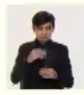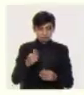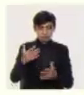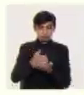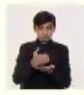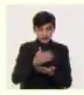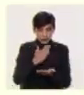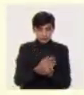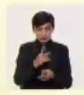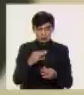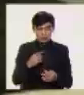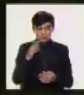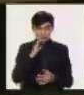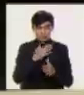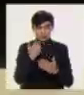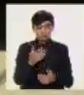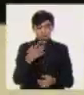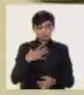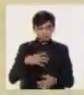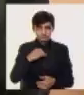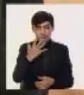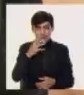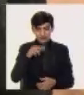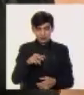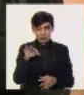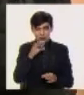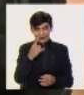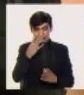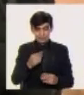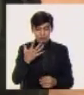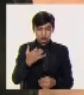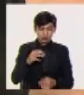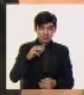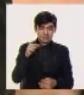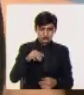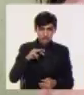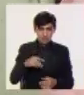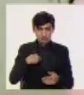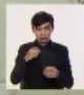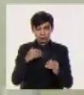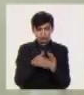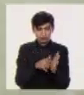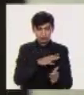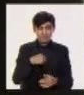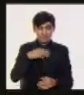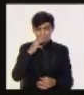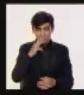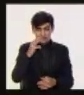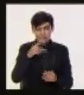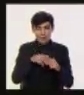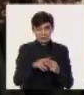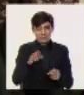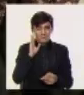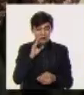ақшасы. 5 литр суды 50 тенгеге сатып алып, күніне 500 мың тенге жұмсайтын айтқан жұртшылық айлығымыздың жартысы суға кетеді деп